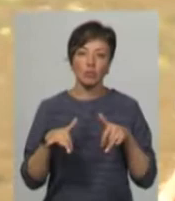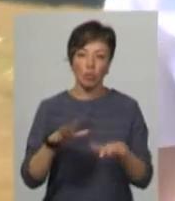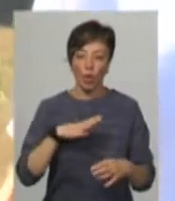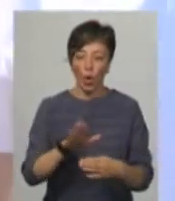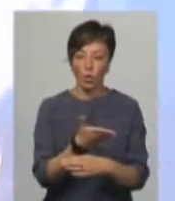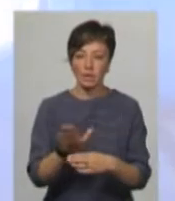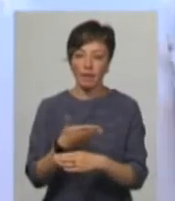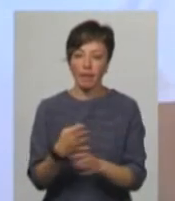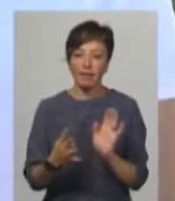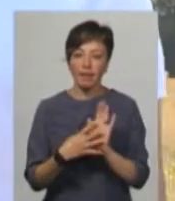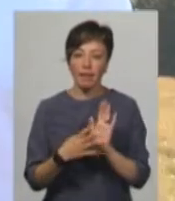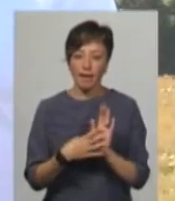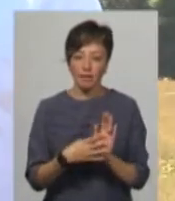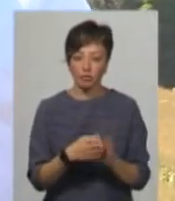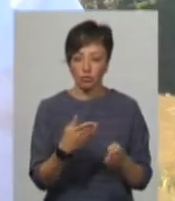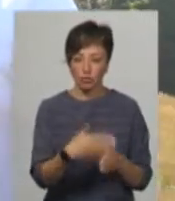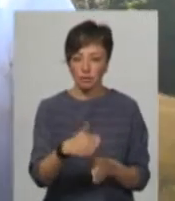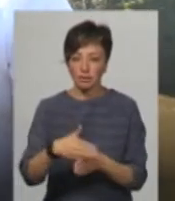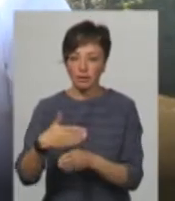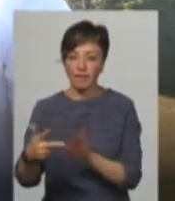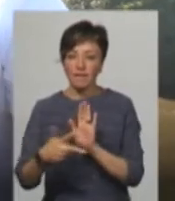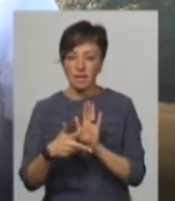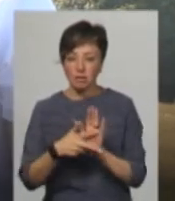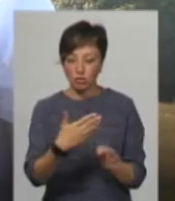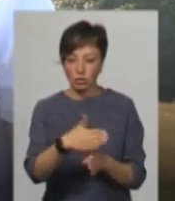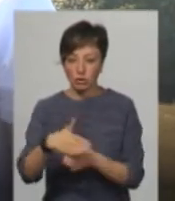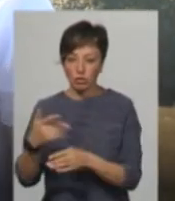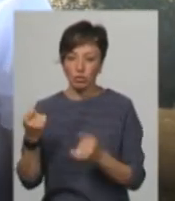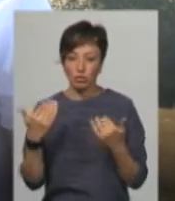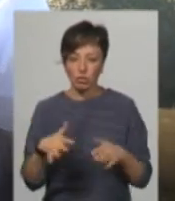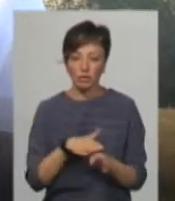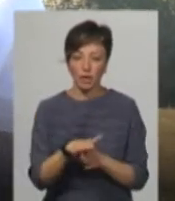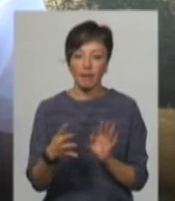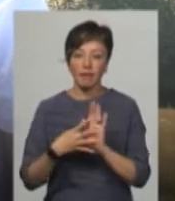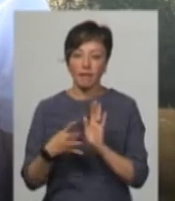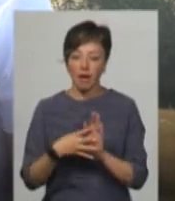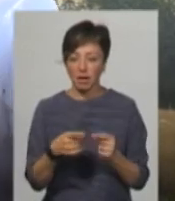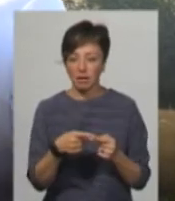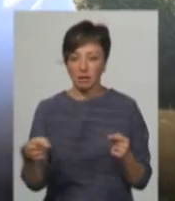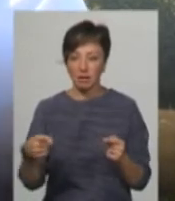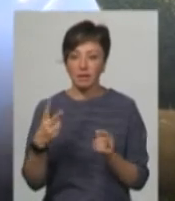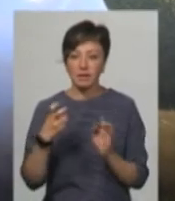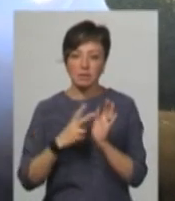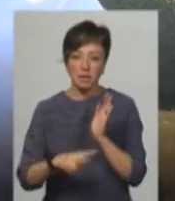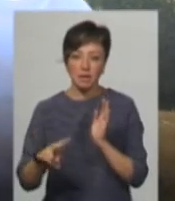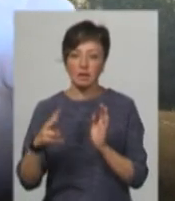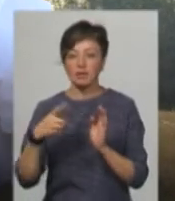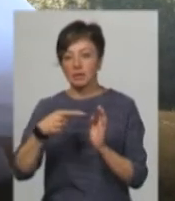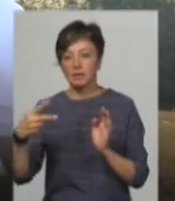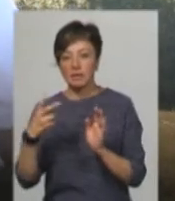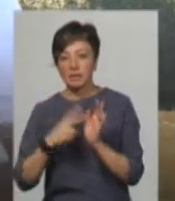розділена на 9 об'єктів. На 8 об'єктах на сьогоднішній день відбуваються роботи. 9 об'єкт – 270-75